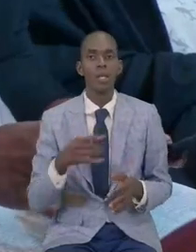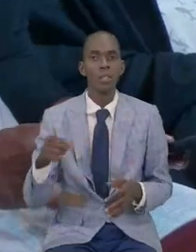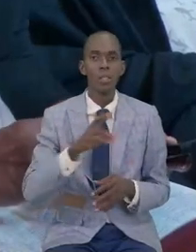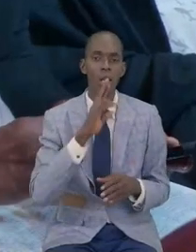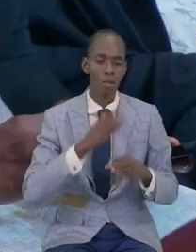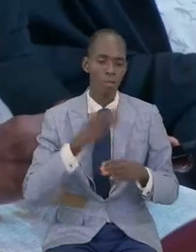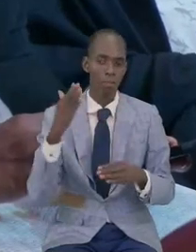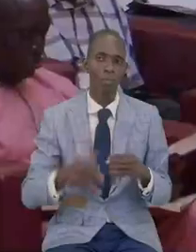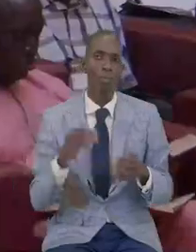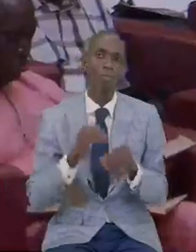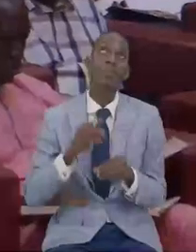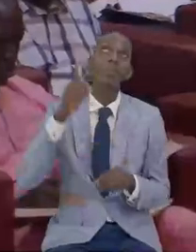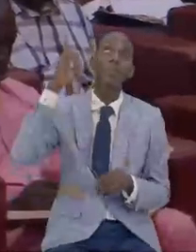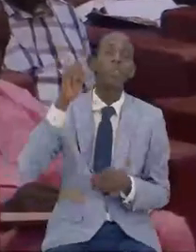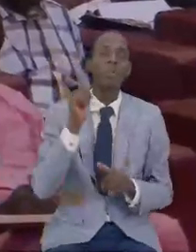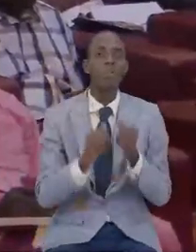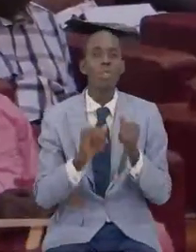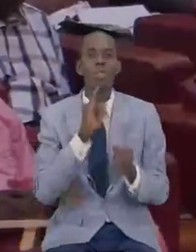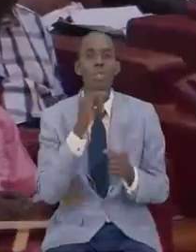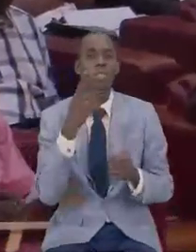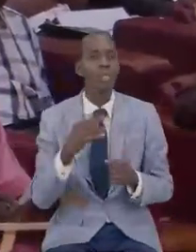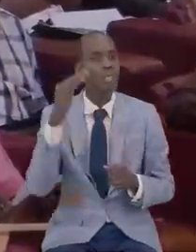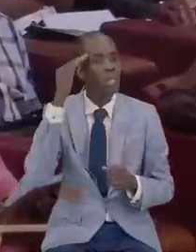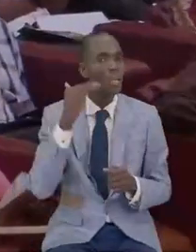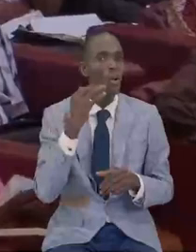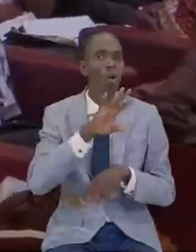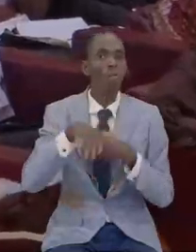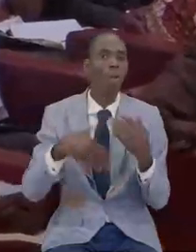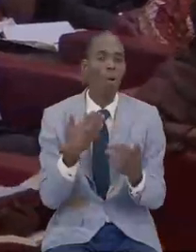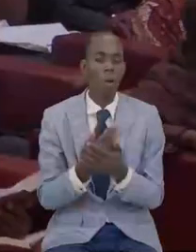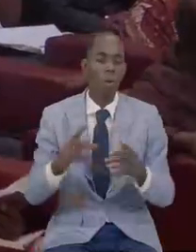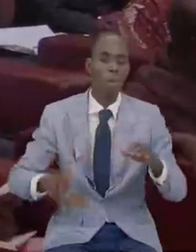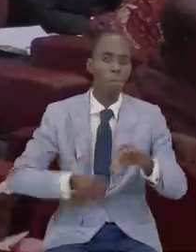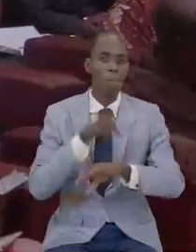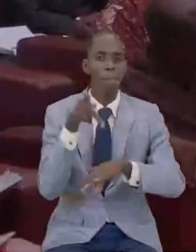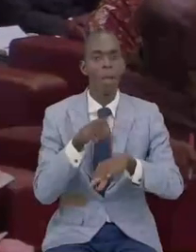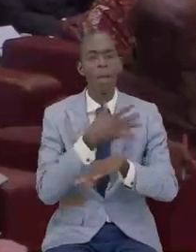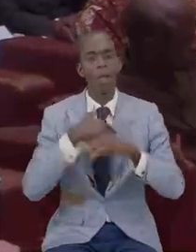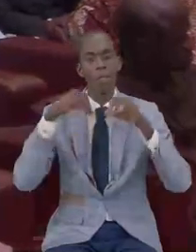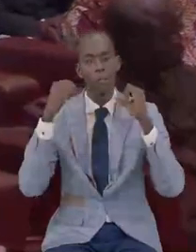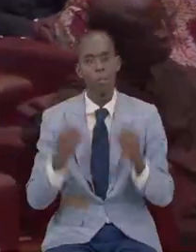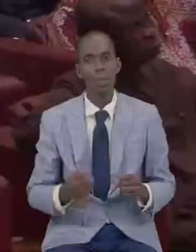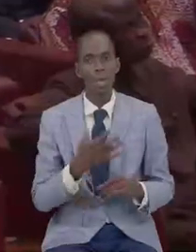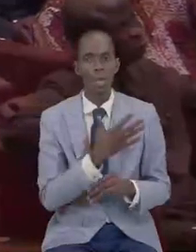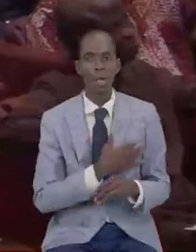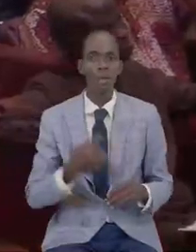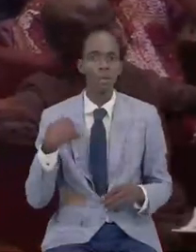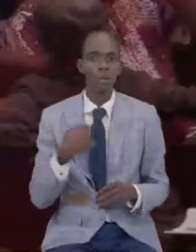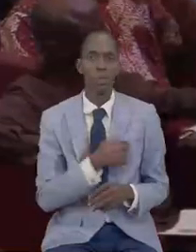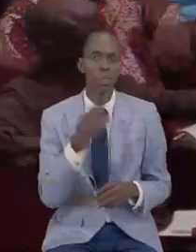en lui, qui est le chef de toute domination et de toute autorité. Et c'est dit en